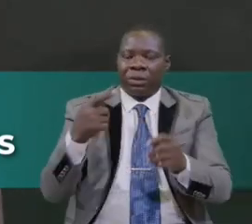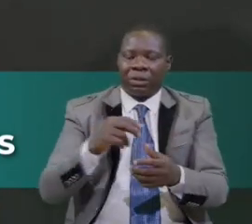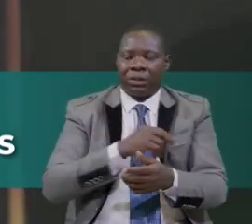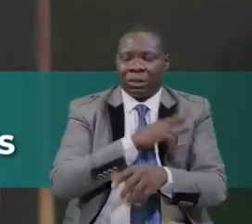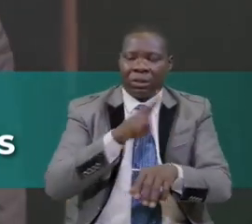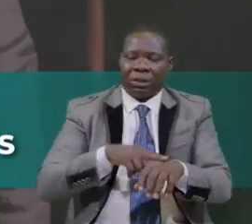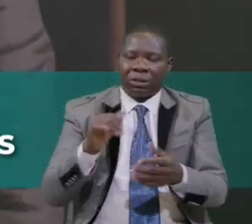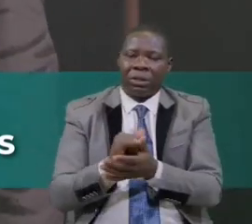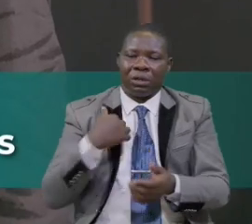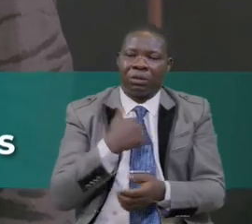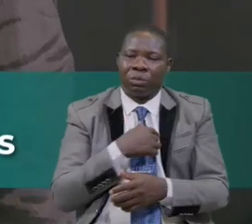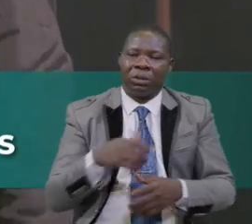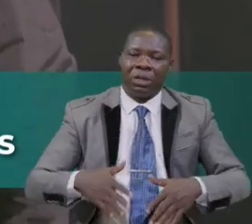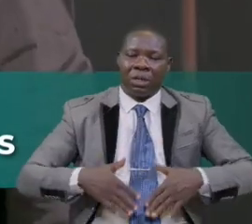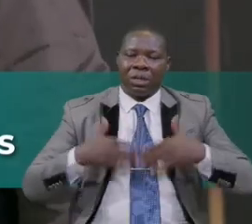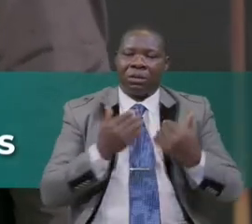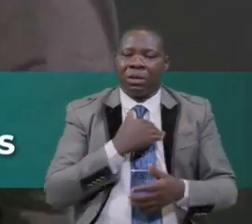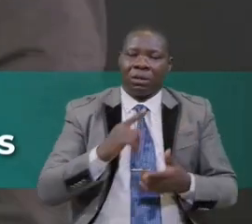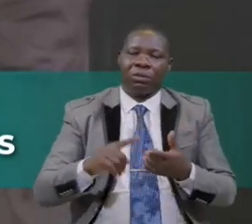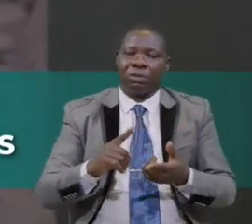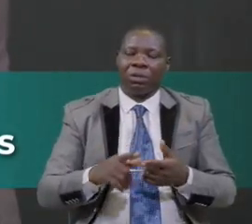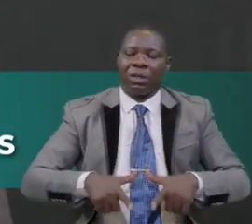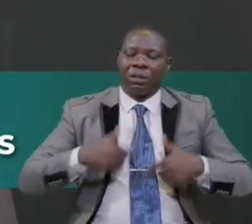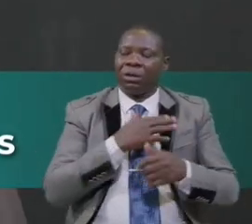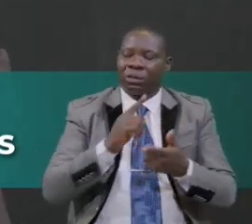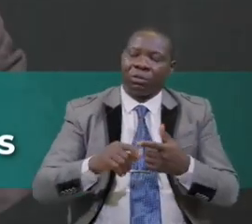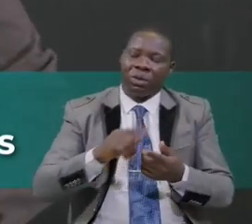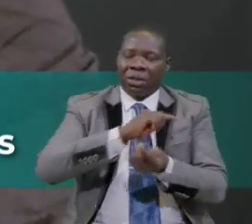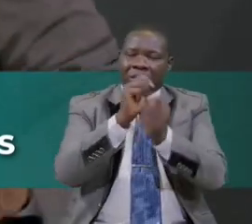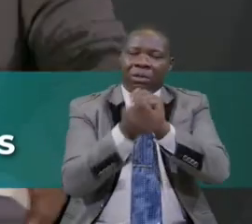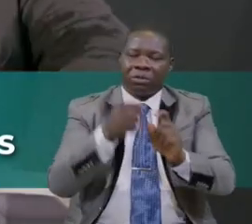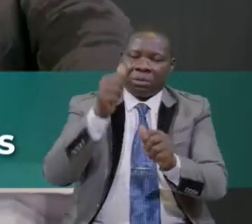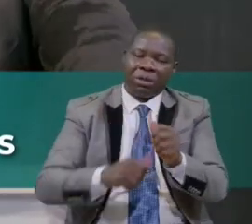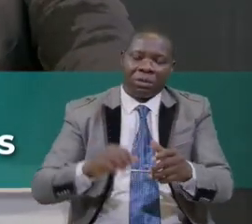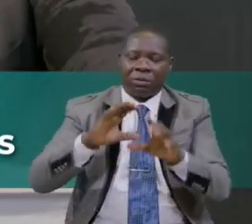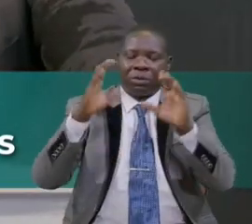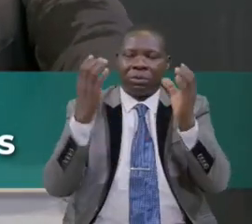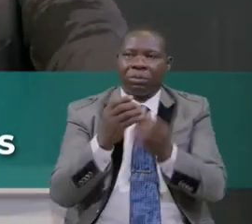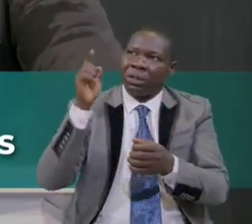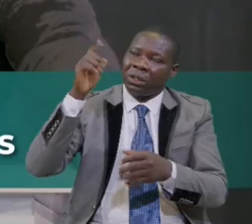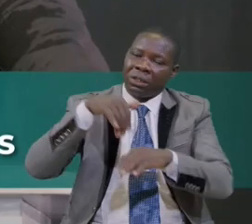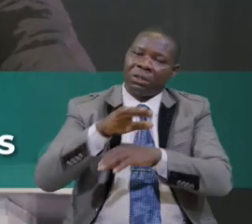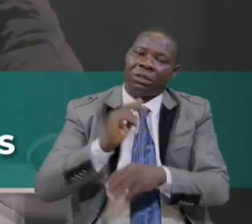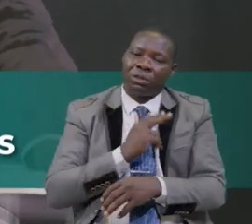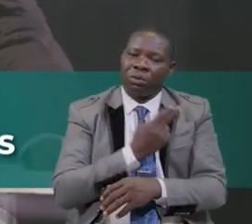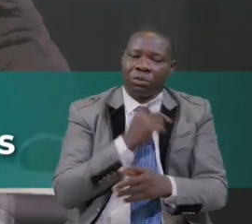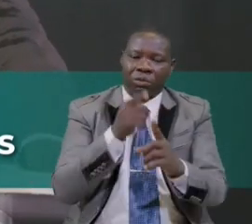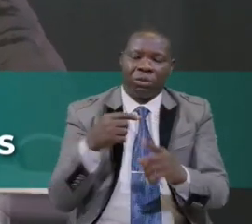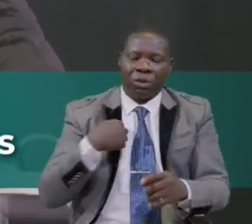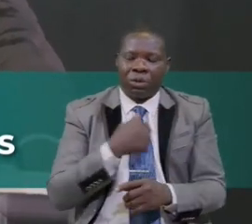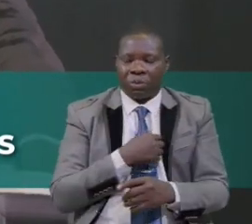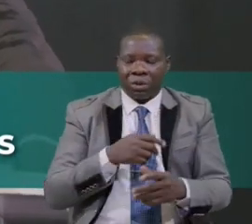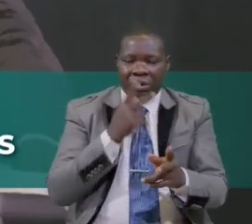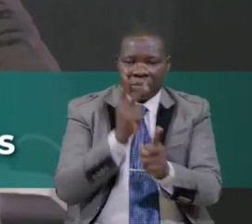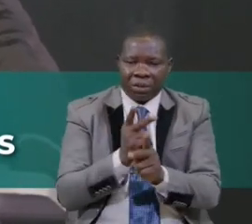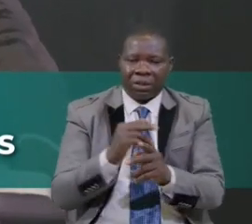vivons sera transformée dans chaque communauté où il nous envoie. Et nous allons maintenir cette onction à partir